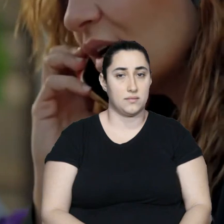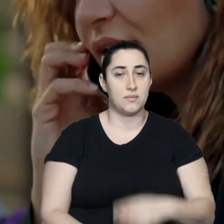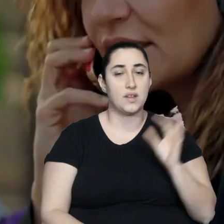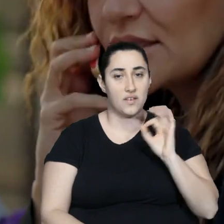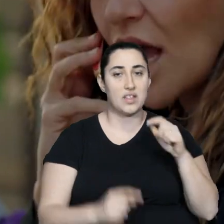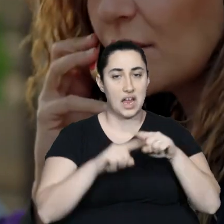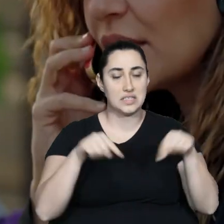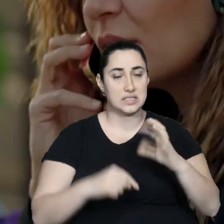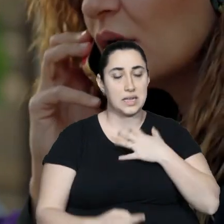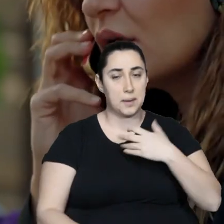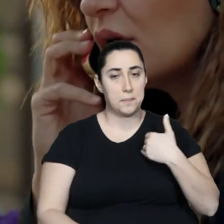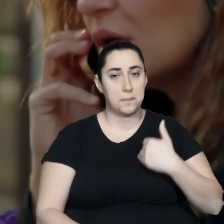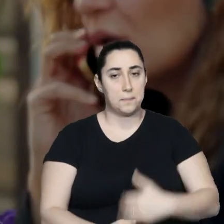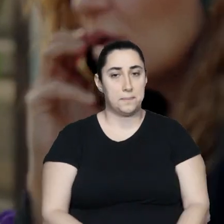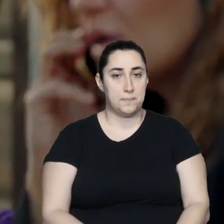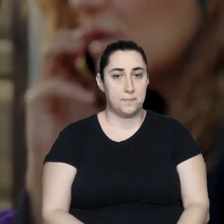Evet, arsanın sahibi benim.